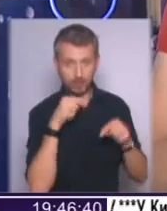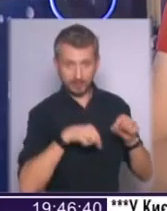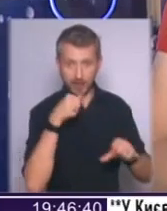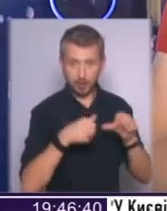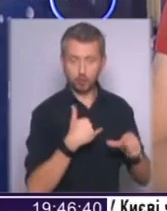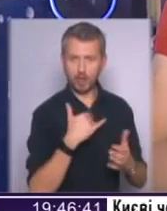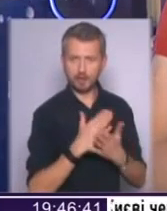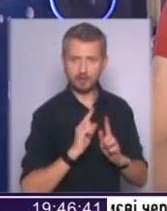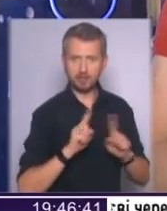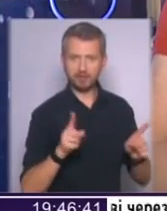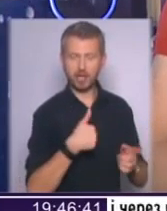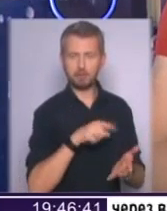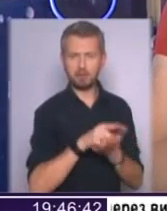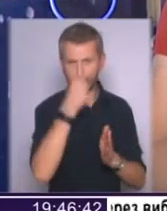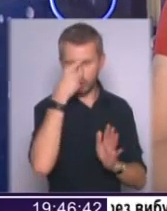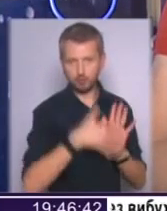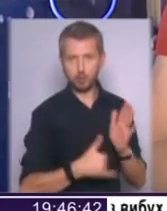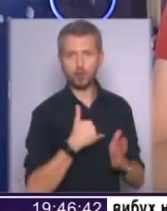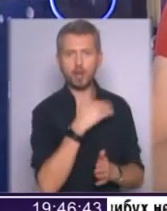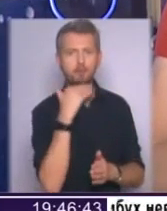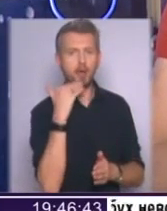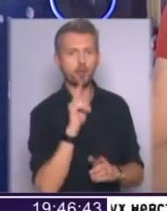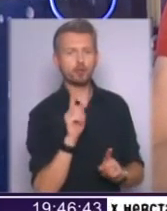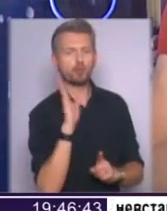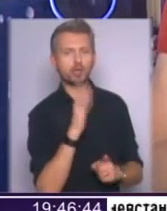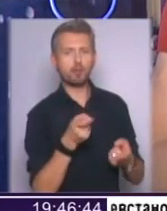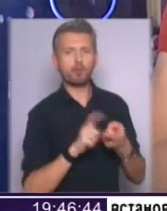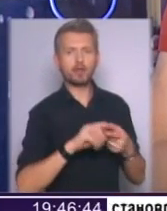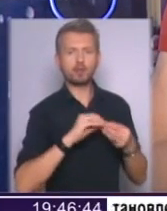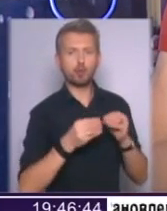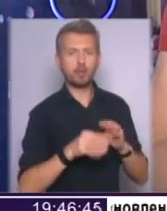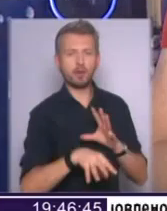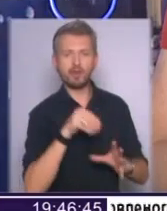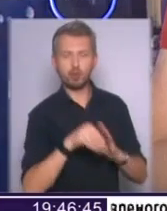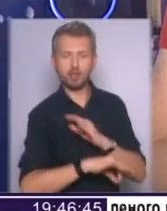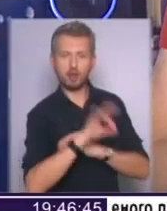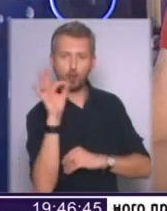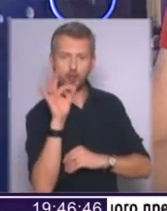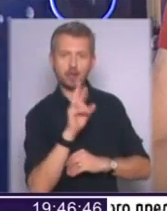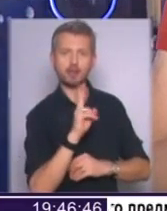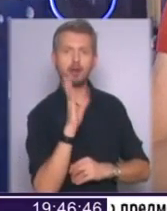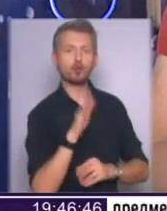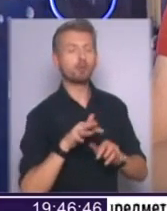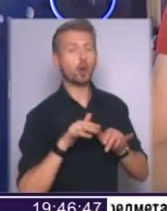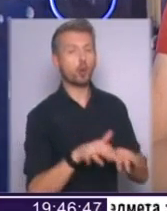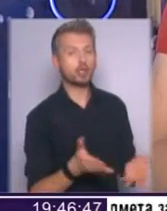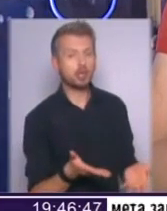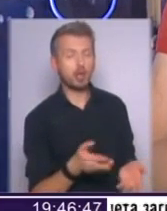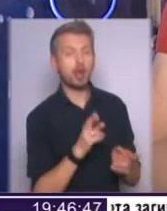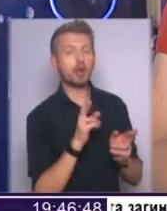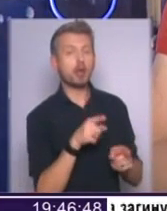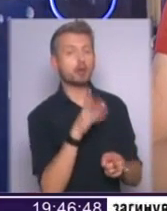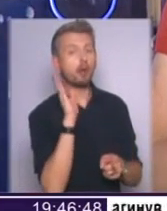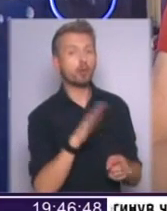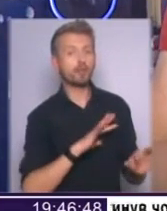у нас специфіка. Ми маємо розуміти, що у нас багато в чому буде ще пов'язана проблема з виборів на Сході. Як вони будуть проходити? Да? А яким чином там